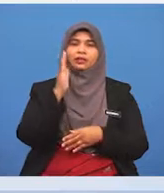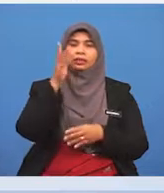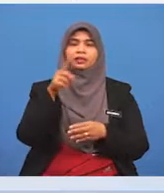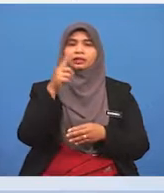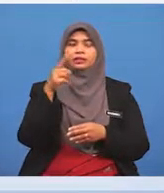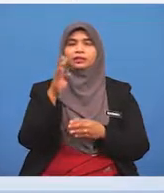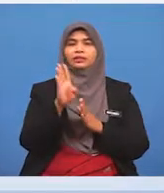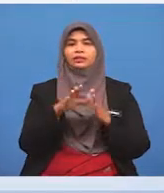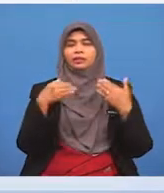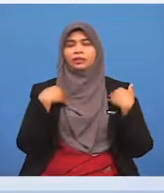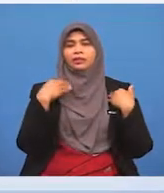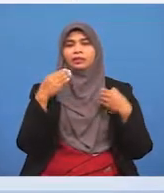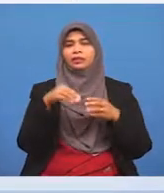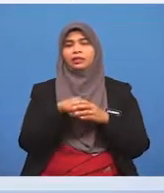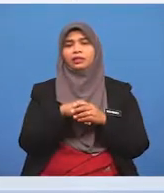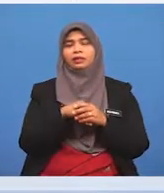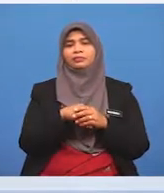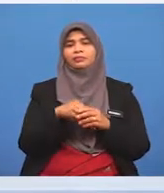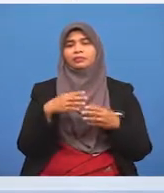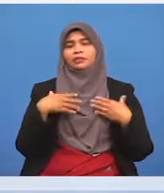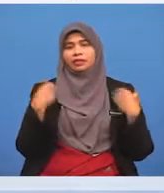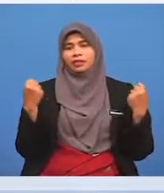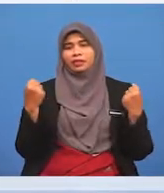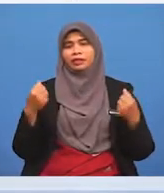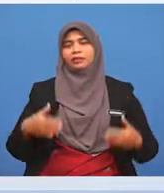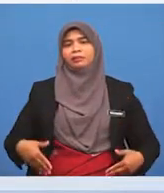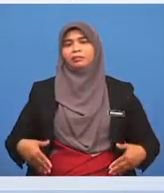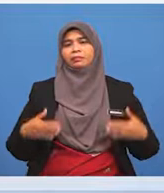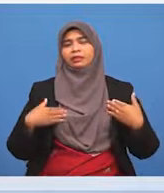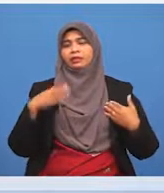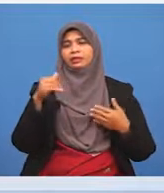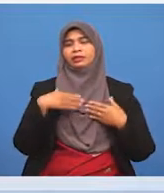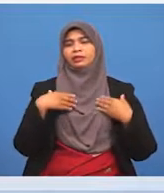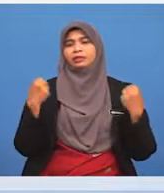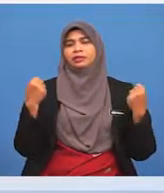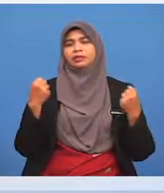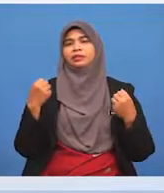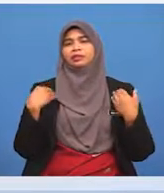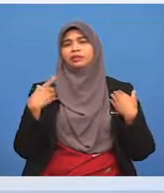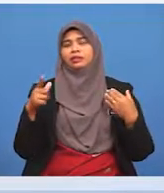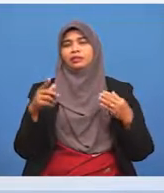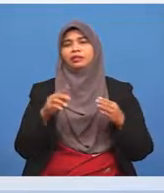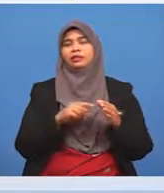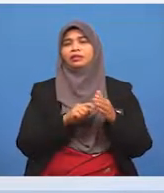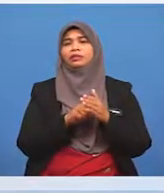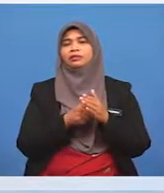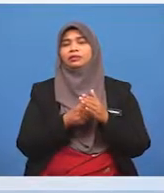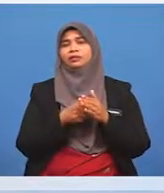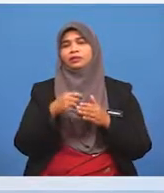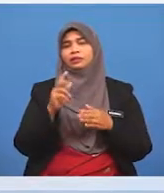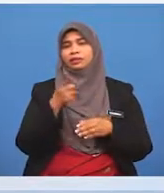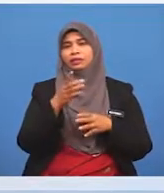dalam suasana sihat. Badan yang sihat adalah kunci kita